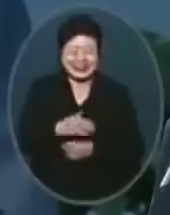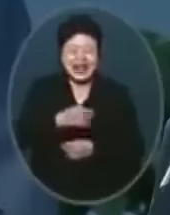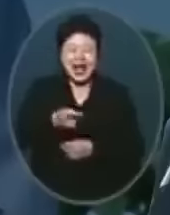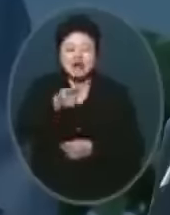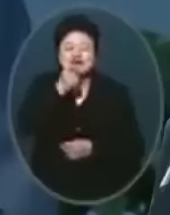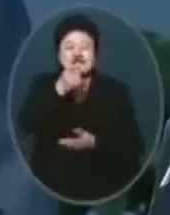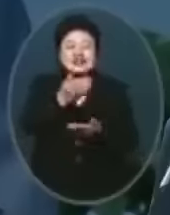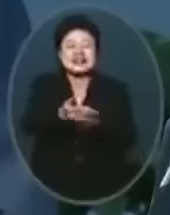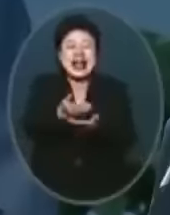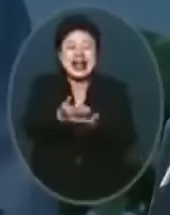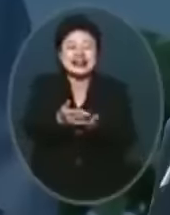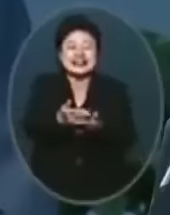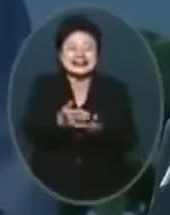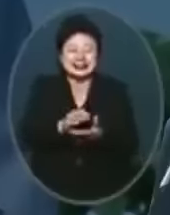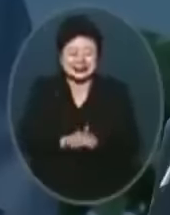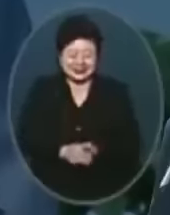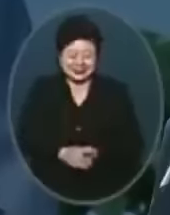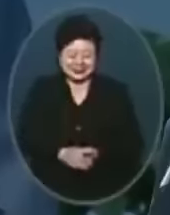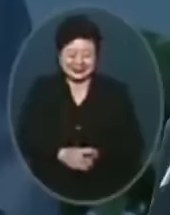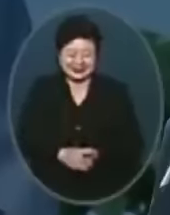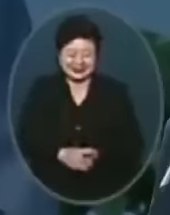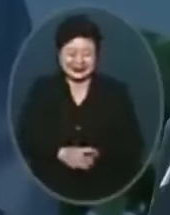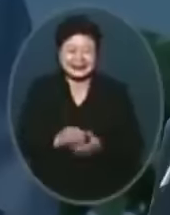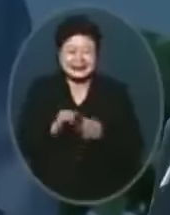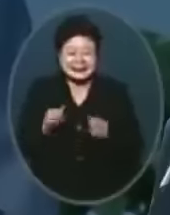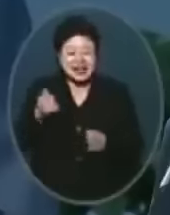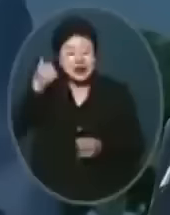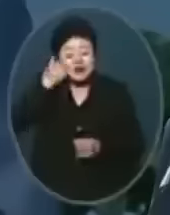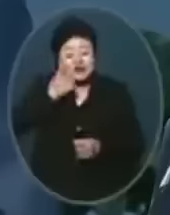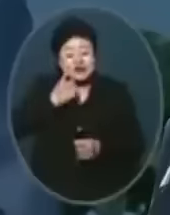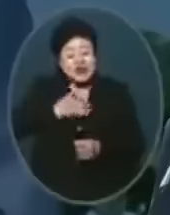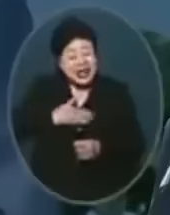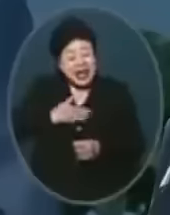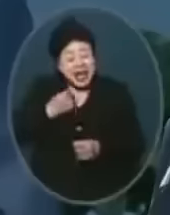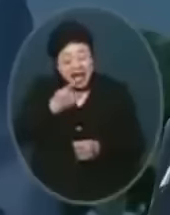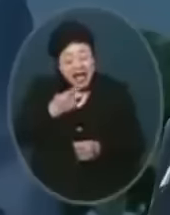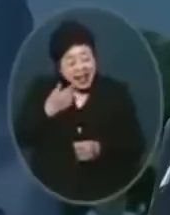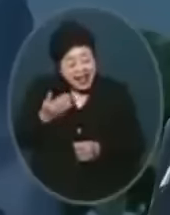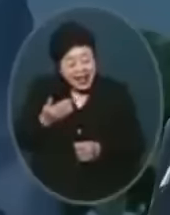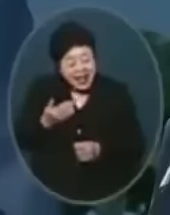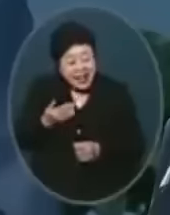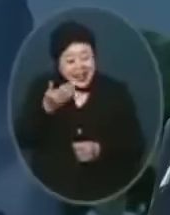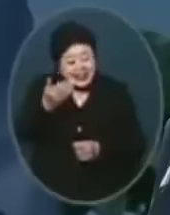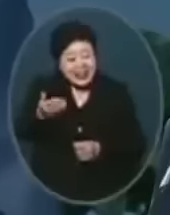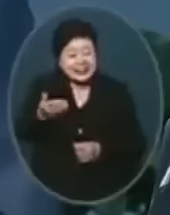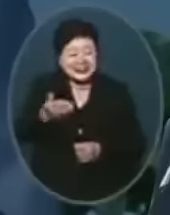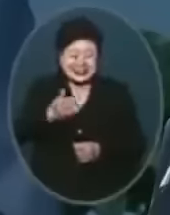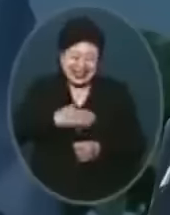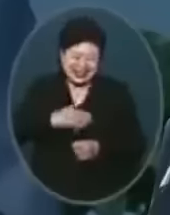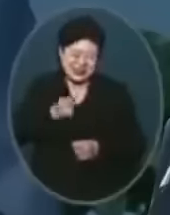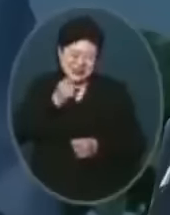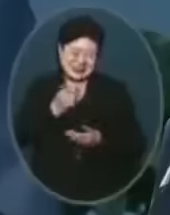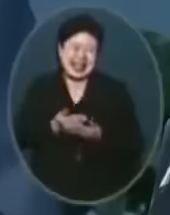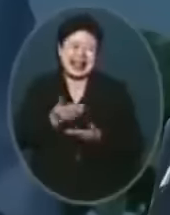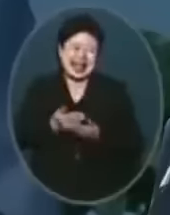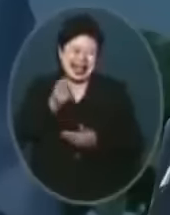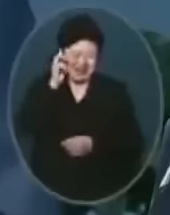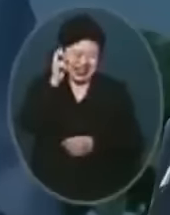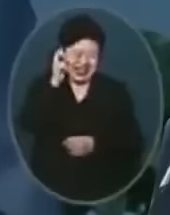내가 물을 좀 달라는 사람이 누군 줄 알았으면 당신이 오히려 물 좀 달라고